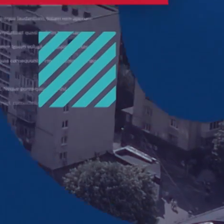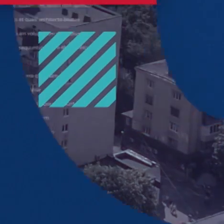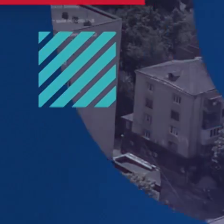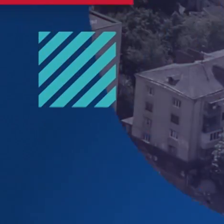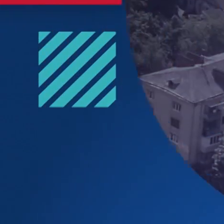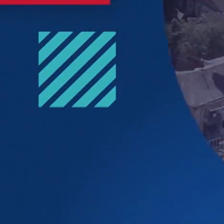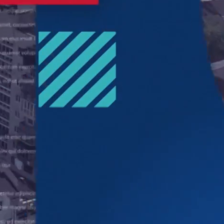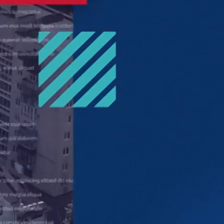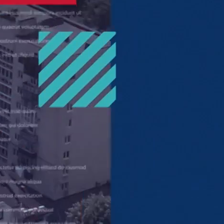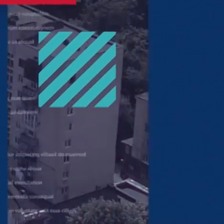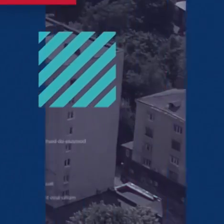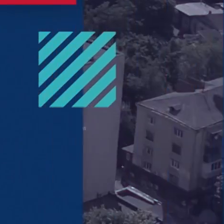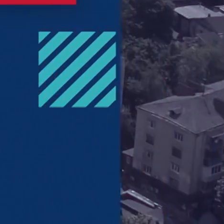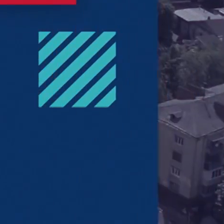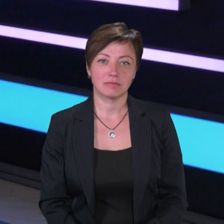Музика